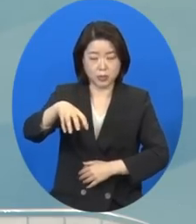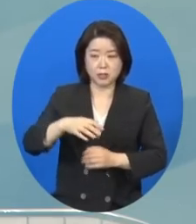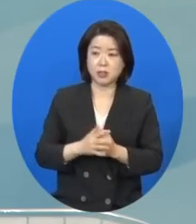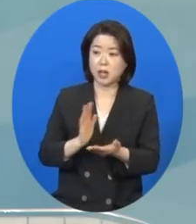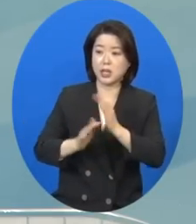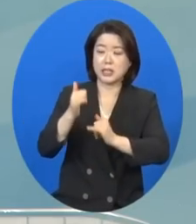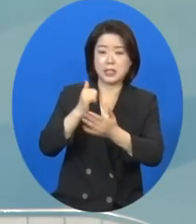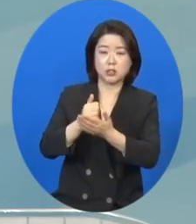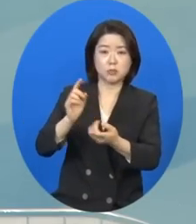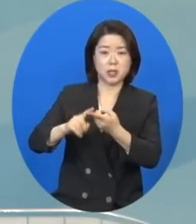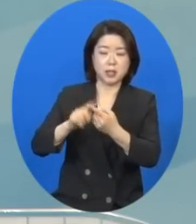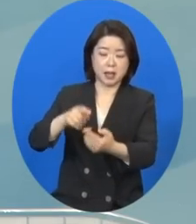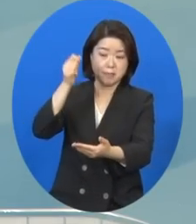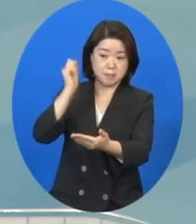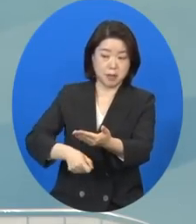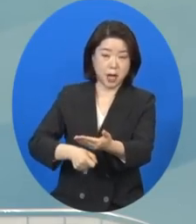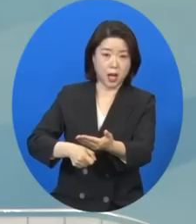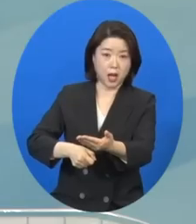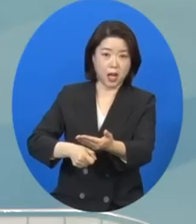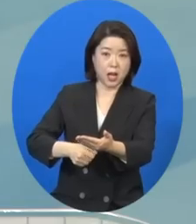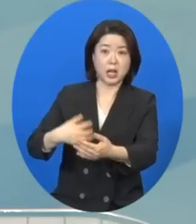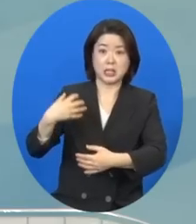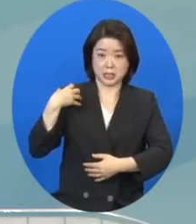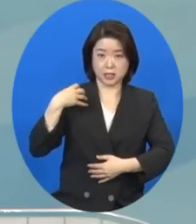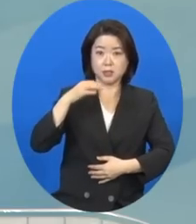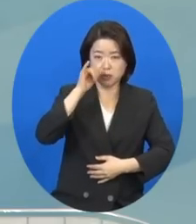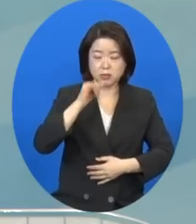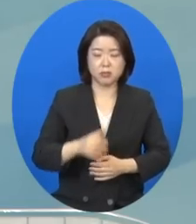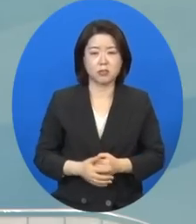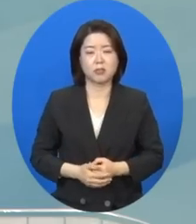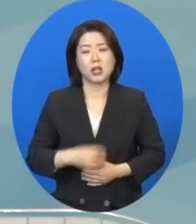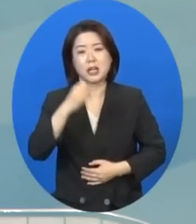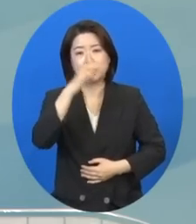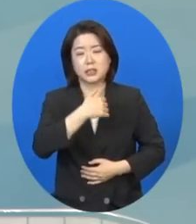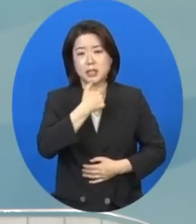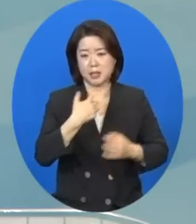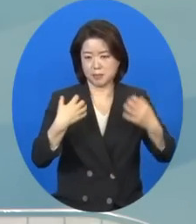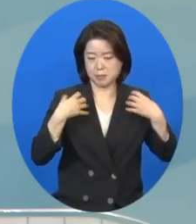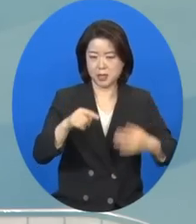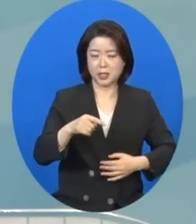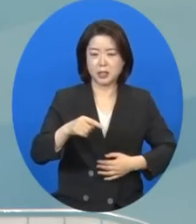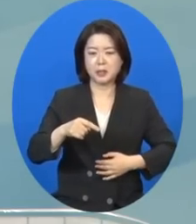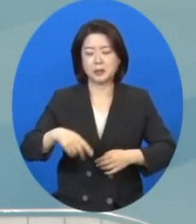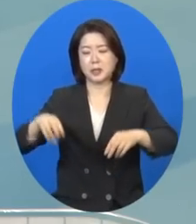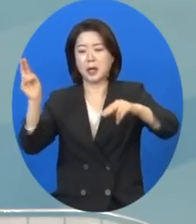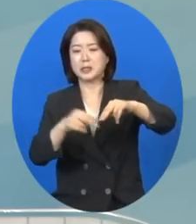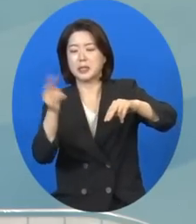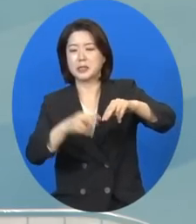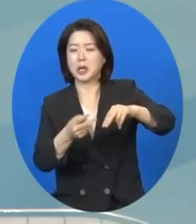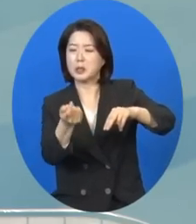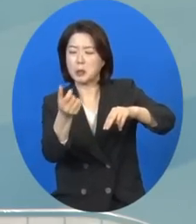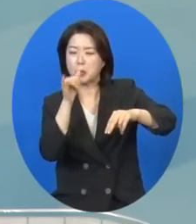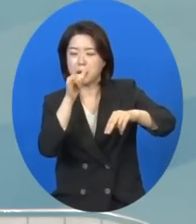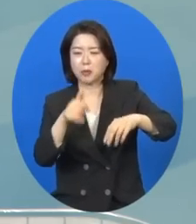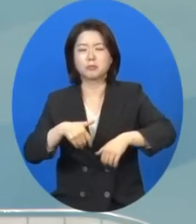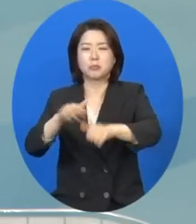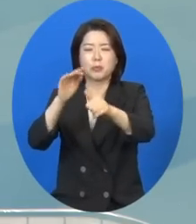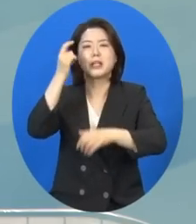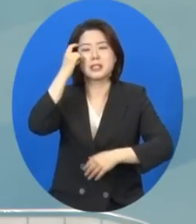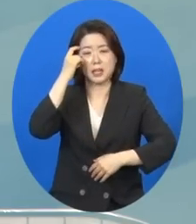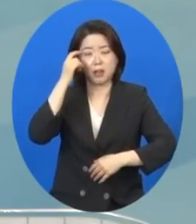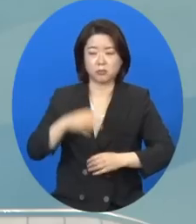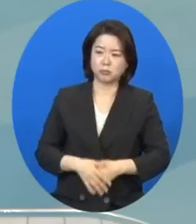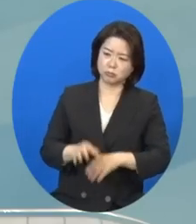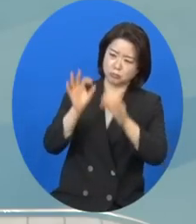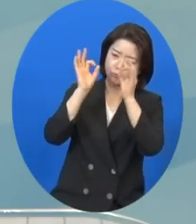대한 판결을 내려야 할 위치에 있습니다 그저이 빌라도는 예수님을 채찍을 좀 때려서 보낼 생각이었습니다 왜냐면 제가